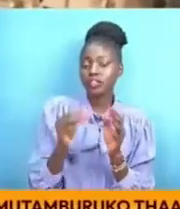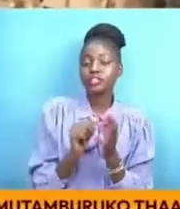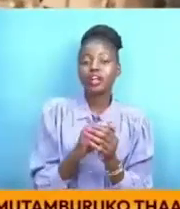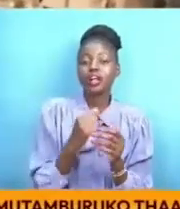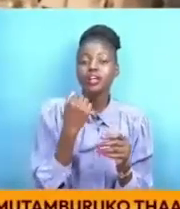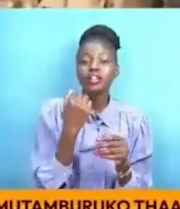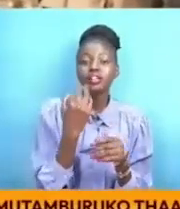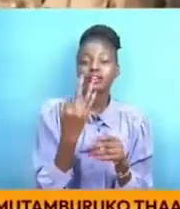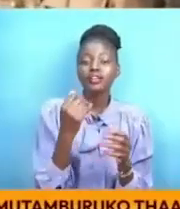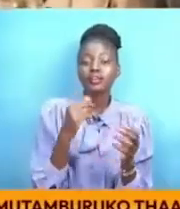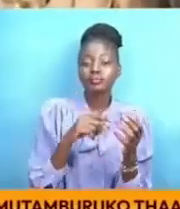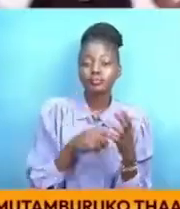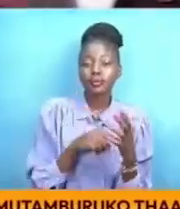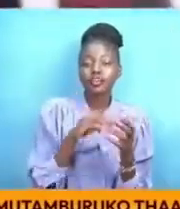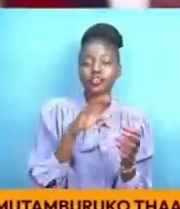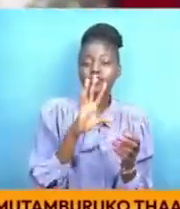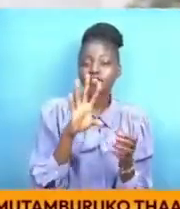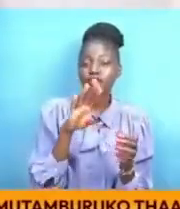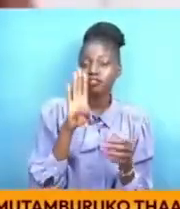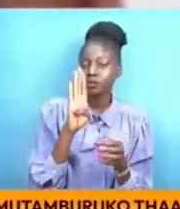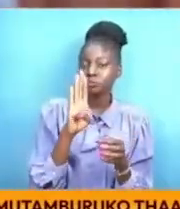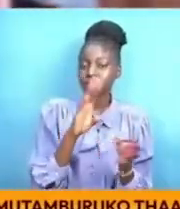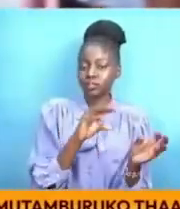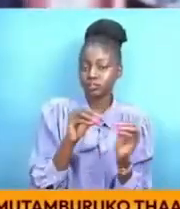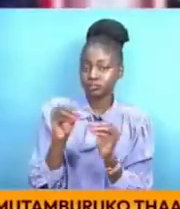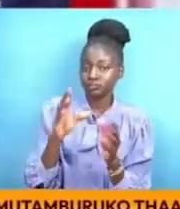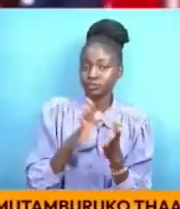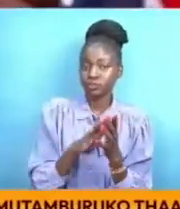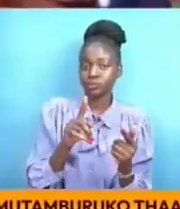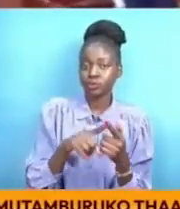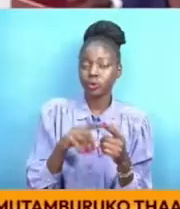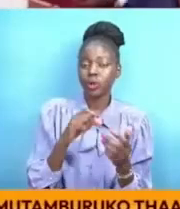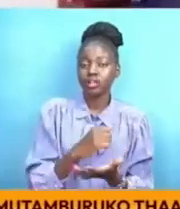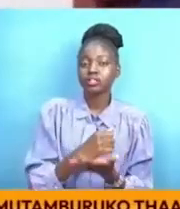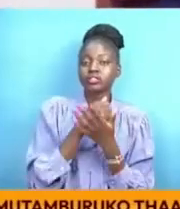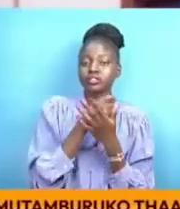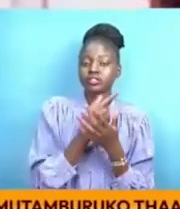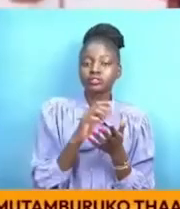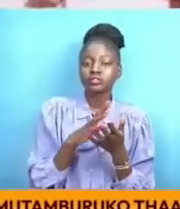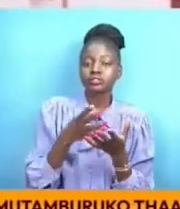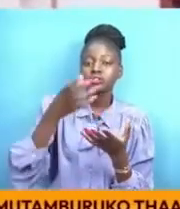bilioni ithatu turuma ithano iria cigitwo guteithiriria nginyagia ari